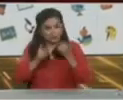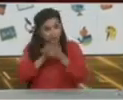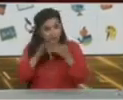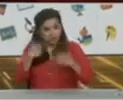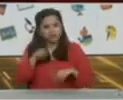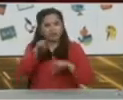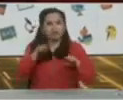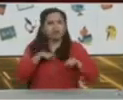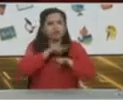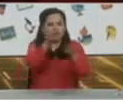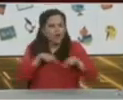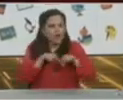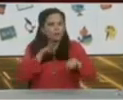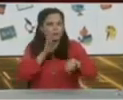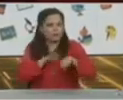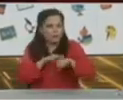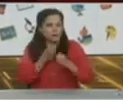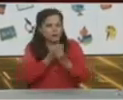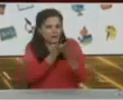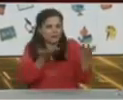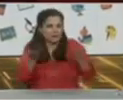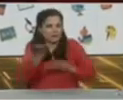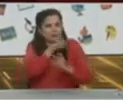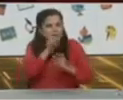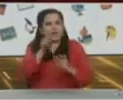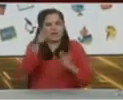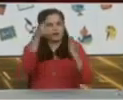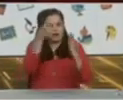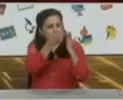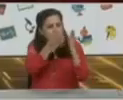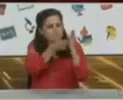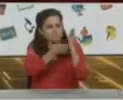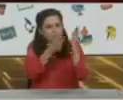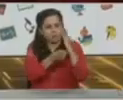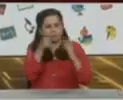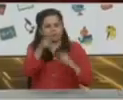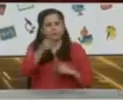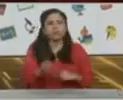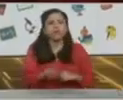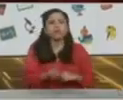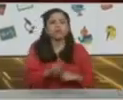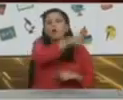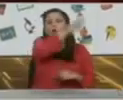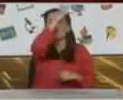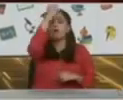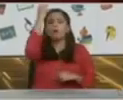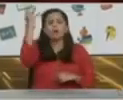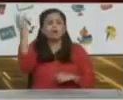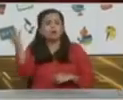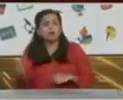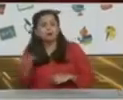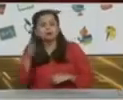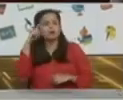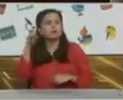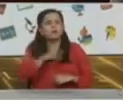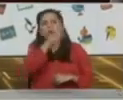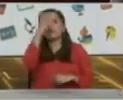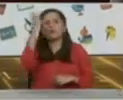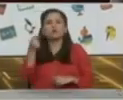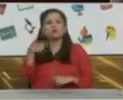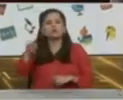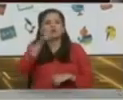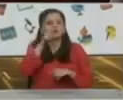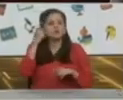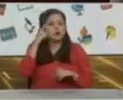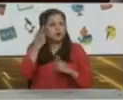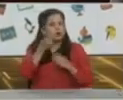के लोगों के साथ मिलकर एक लिस्ट बनाइए। सुबह से लेकर रात तक आप